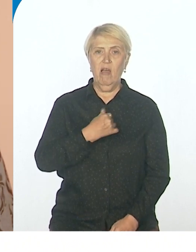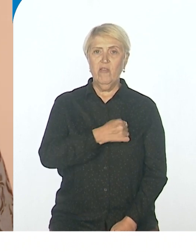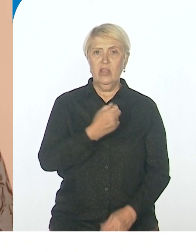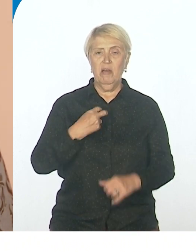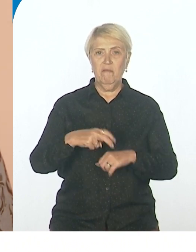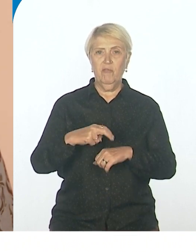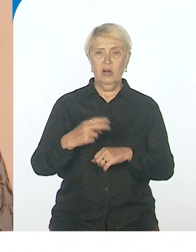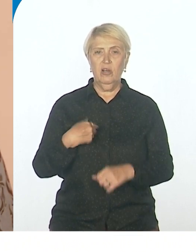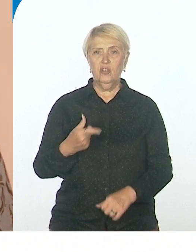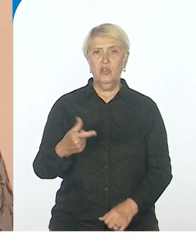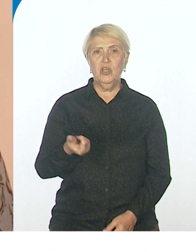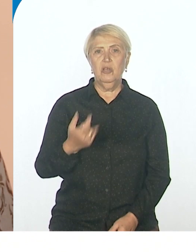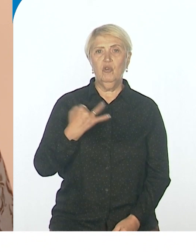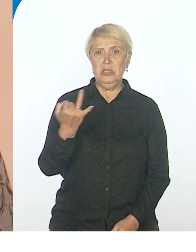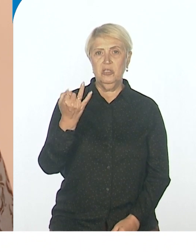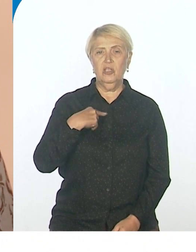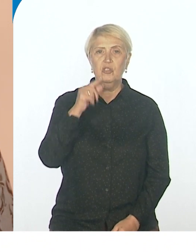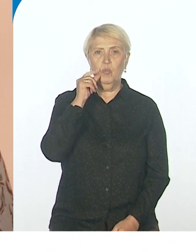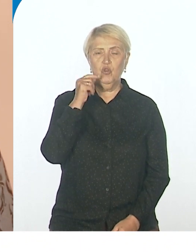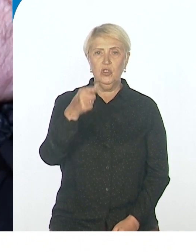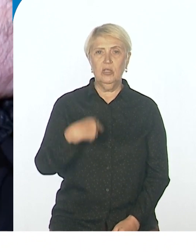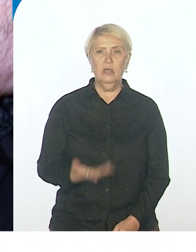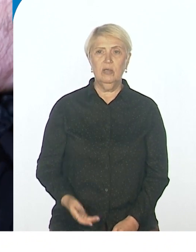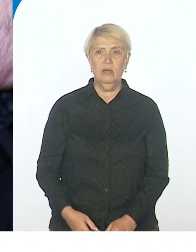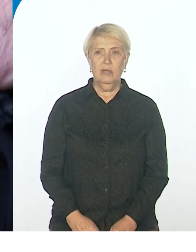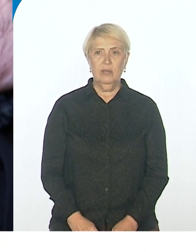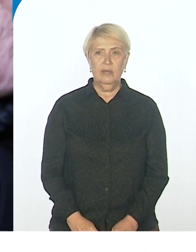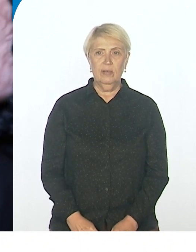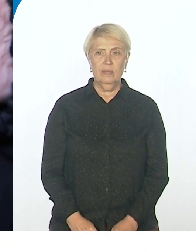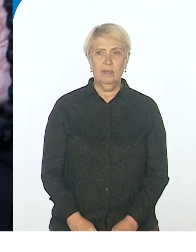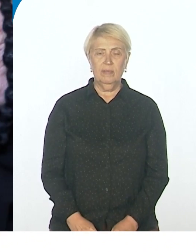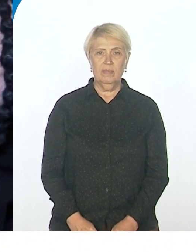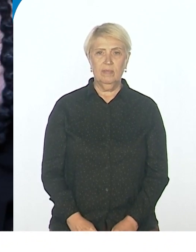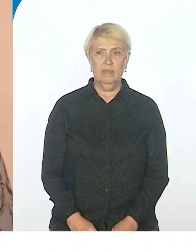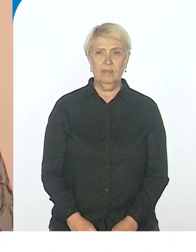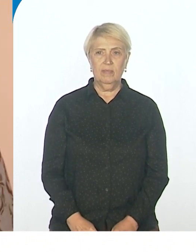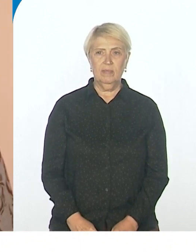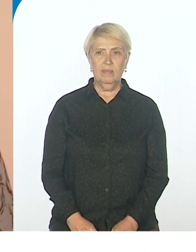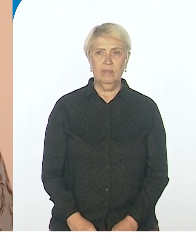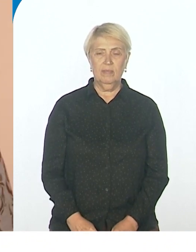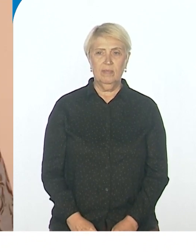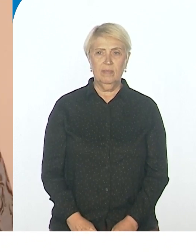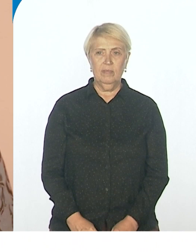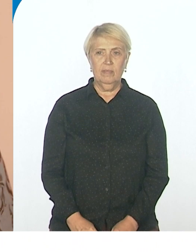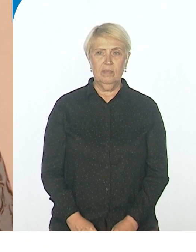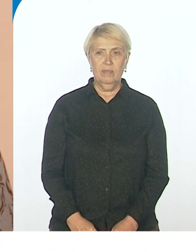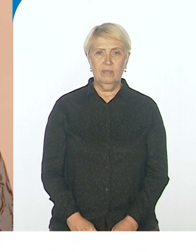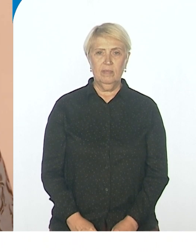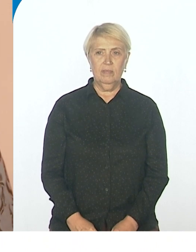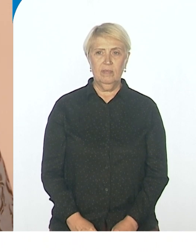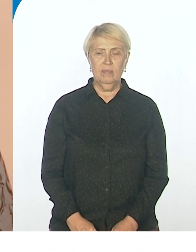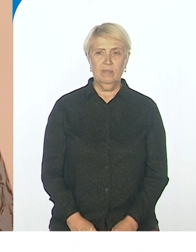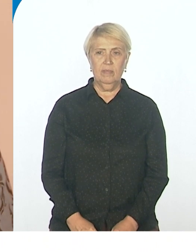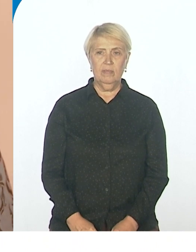Такой интересный мужчина, внушающий доверие и, как говорится, с неординарными способностями. Это